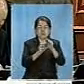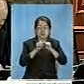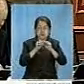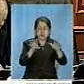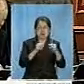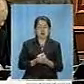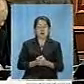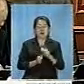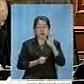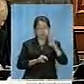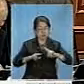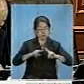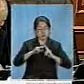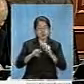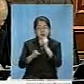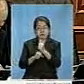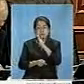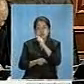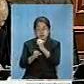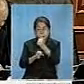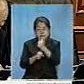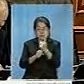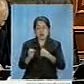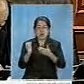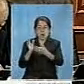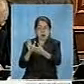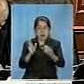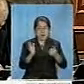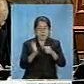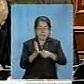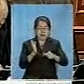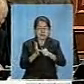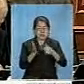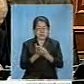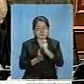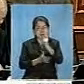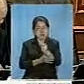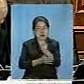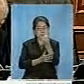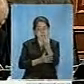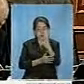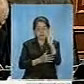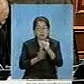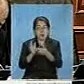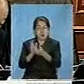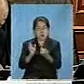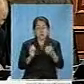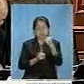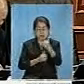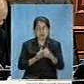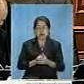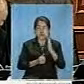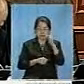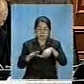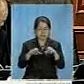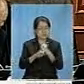การลงทุนในส่วนนี้ได้เป็นจำนวนที่มากกว่า1เท่ามีการดำเนินการแล้วก็ต้องการให้เกิดความสะดวกมากขึ้นเพื่อส่งเส